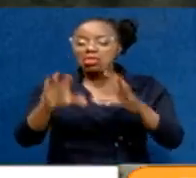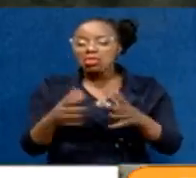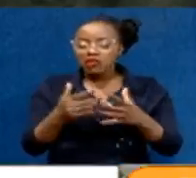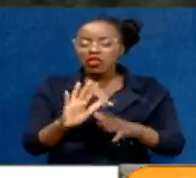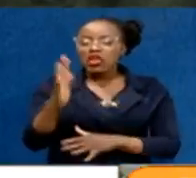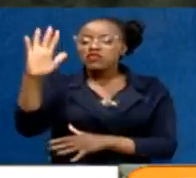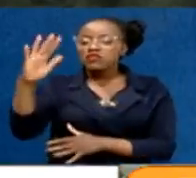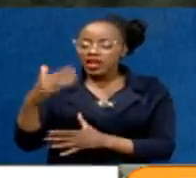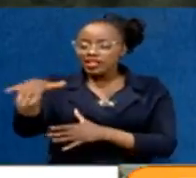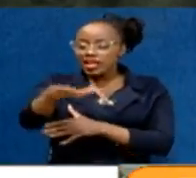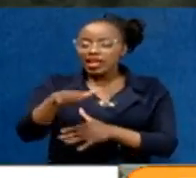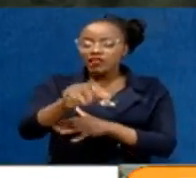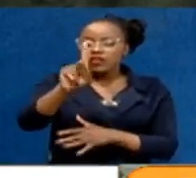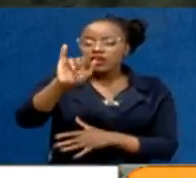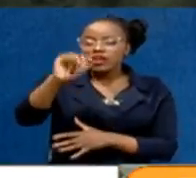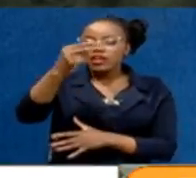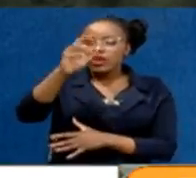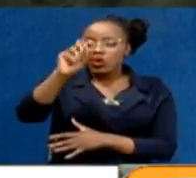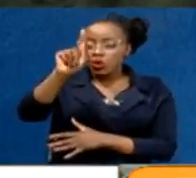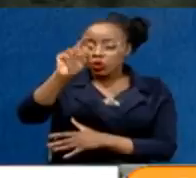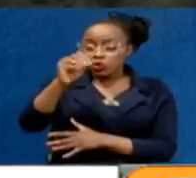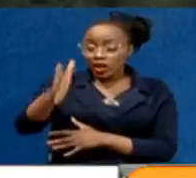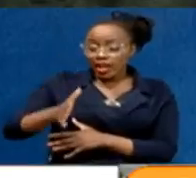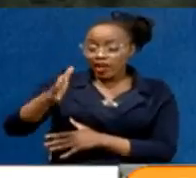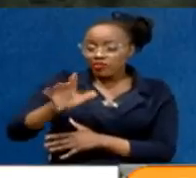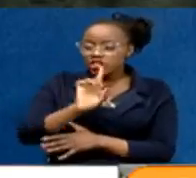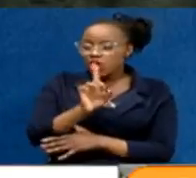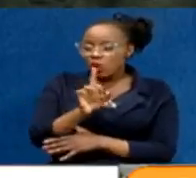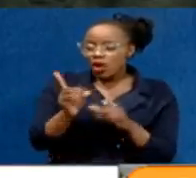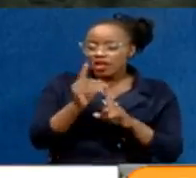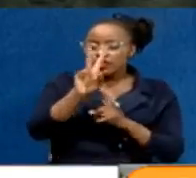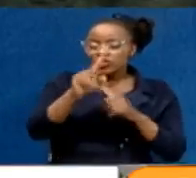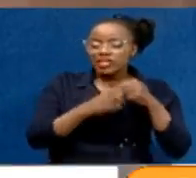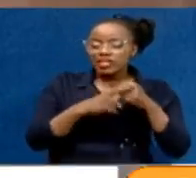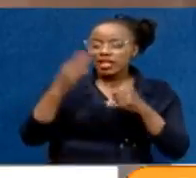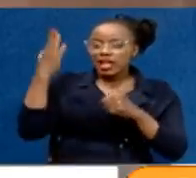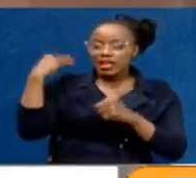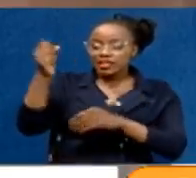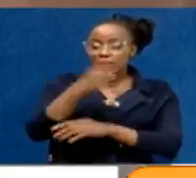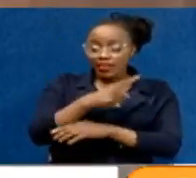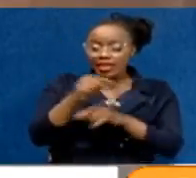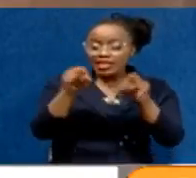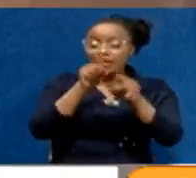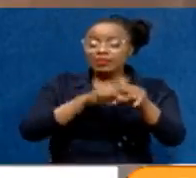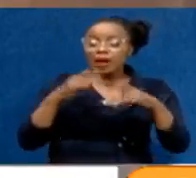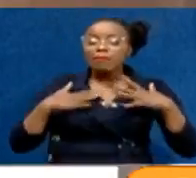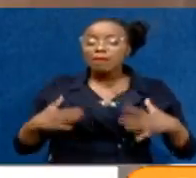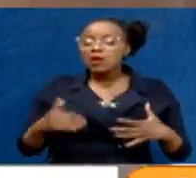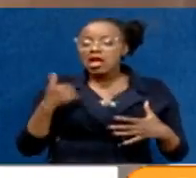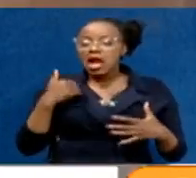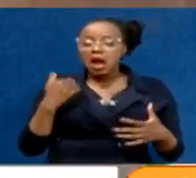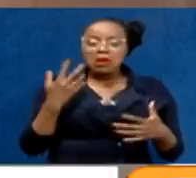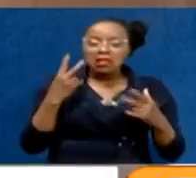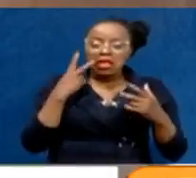kwenye kichaka katika eneo la Kihoto Naivasha tarehe 26 mwezi jana. Wakati huo mwili wake